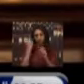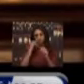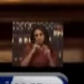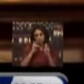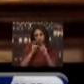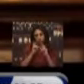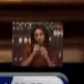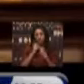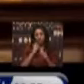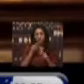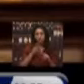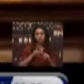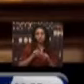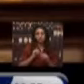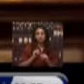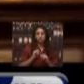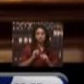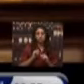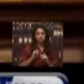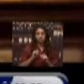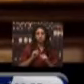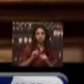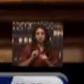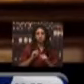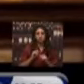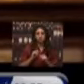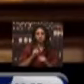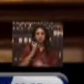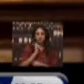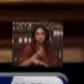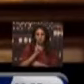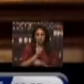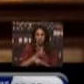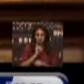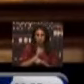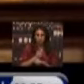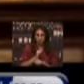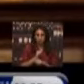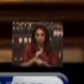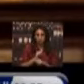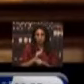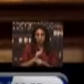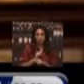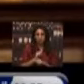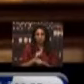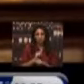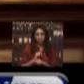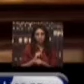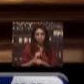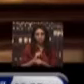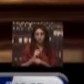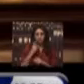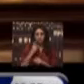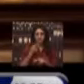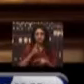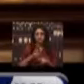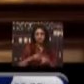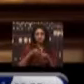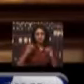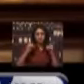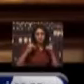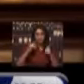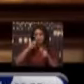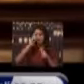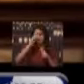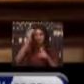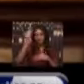مع أستاذنا الكبير دكتور عبد القادر حاتم، أستاذ الأجيال ومؤسس الإعلام والسياحة في